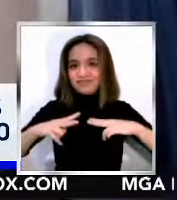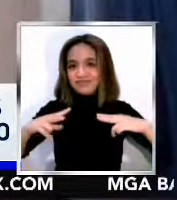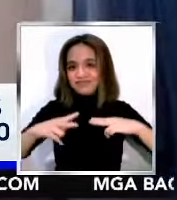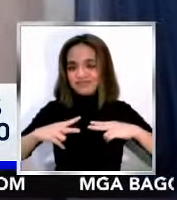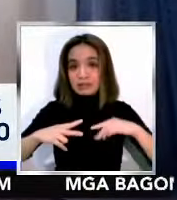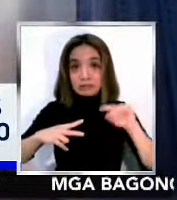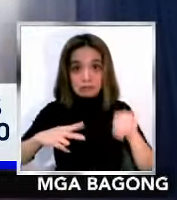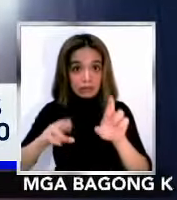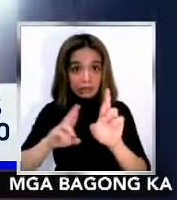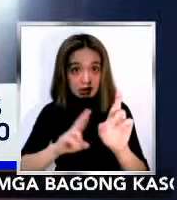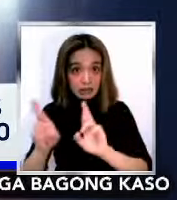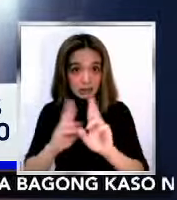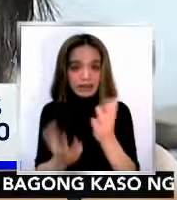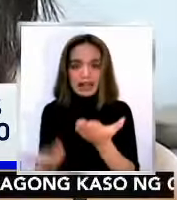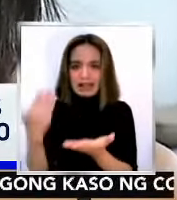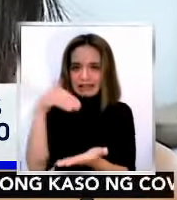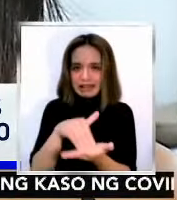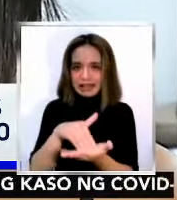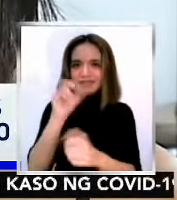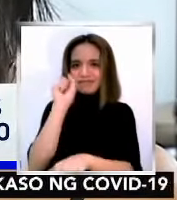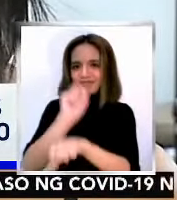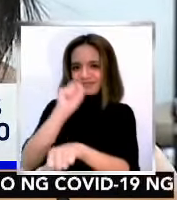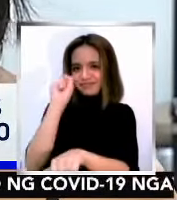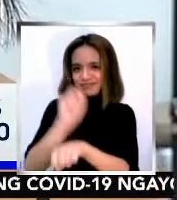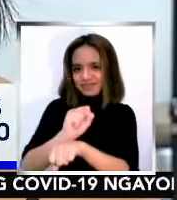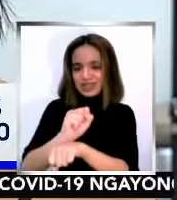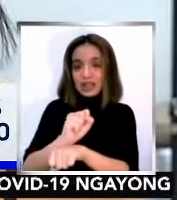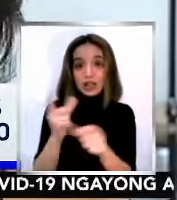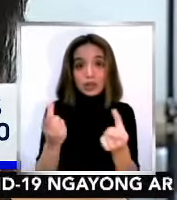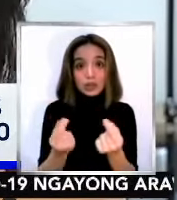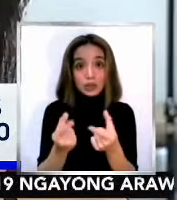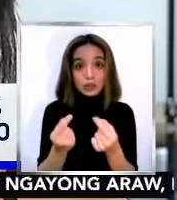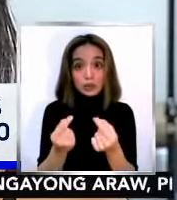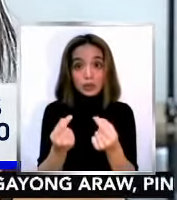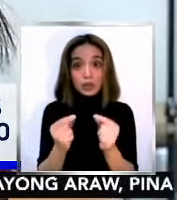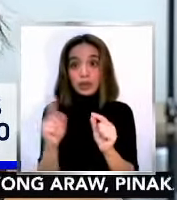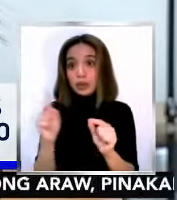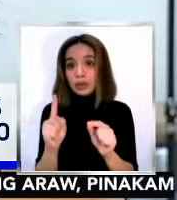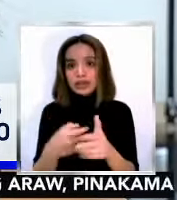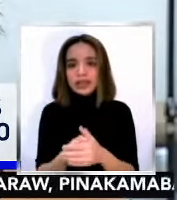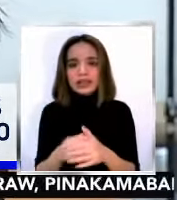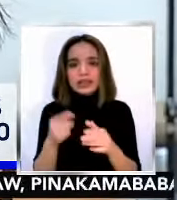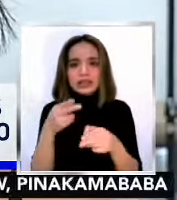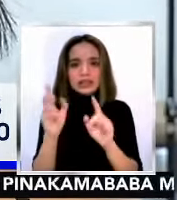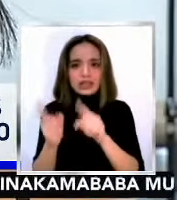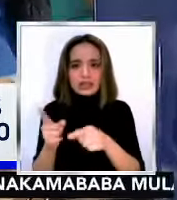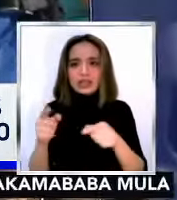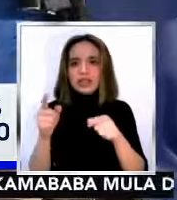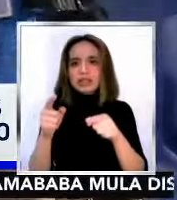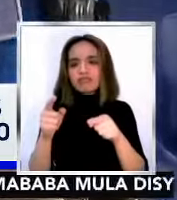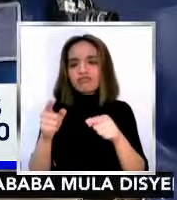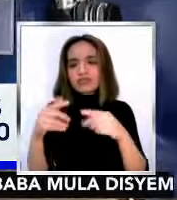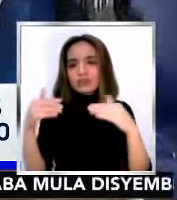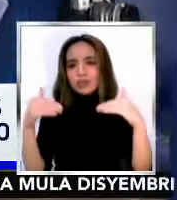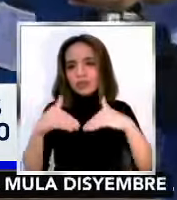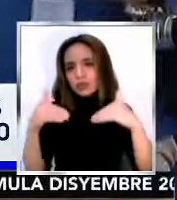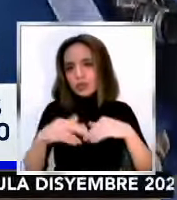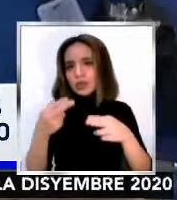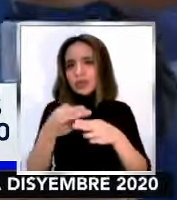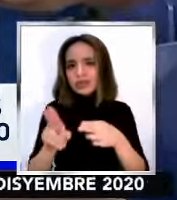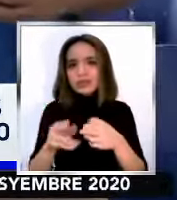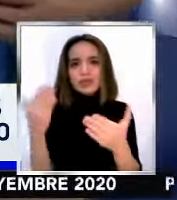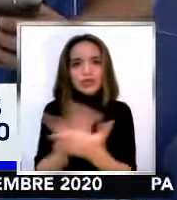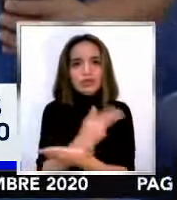siya ulit sumabak sa trabaho at dumalo na siya sa briefing para sa bago niyang project. Magsisimula na rin